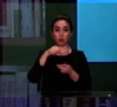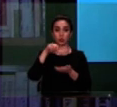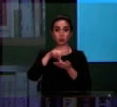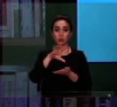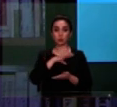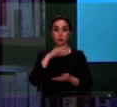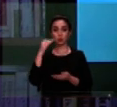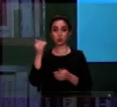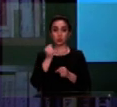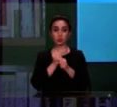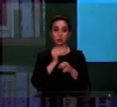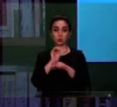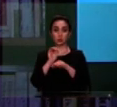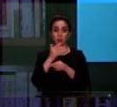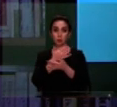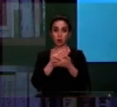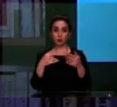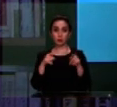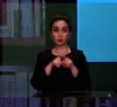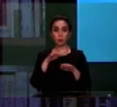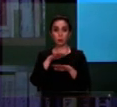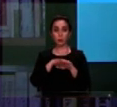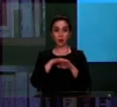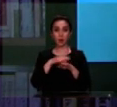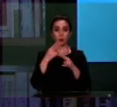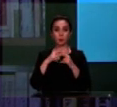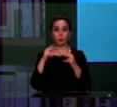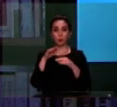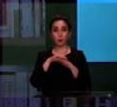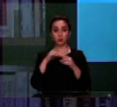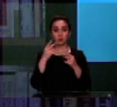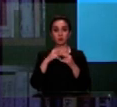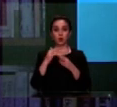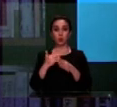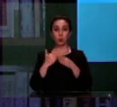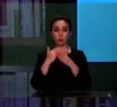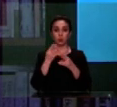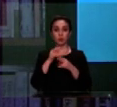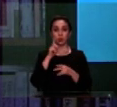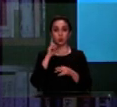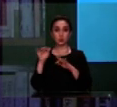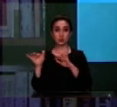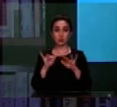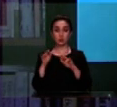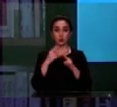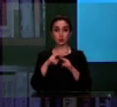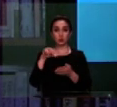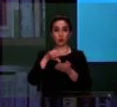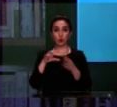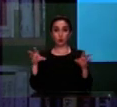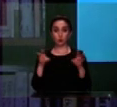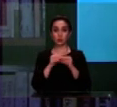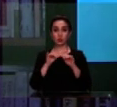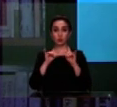tadbirkorlar tomonidan ishlab chiqarilayotgan mahsulotlarning mahalliy bozorlarda realizatsiya qilinishiga ko'maklashish, yoshlar tadbirkorlikni kompleks rivojlantirish